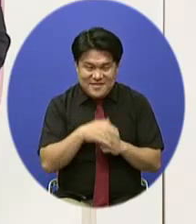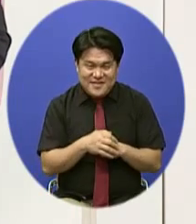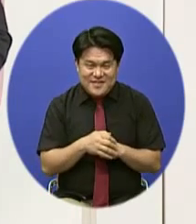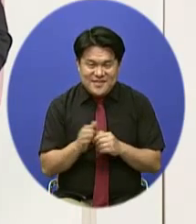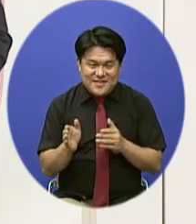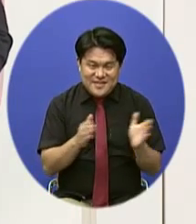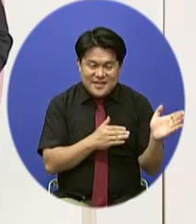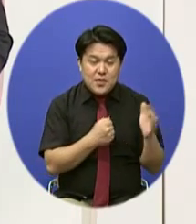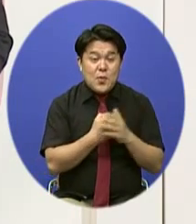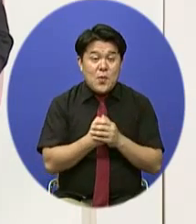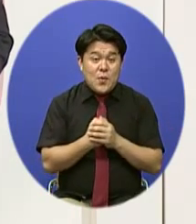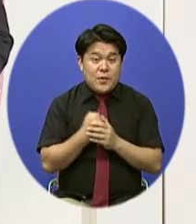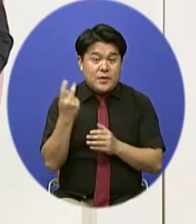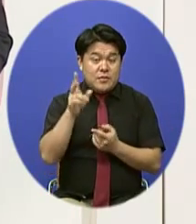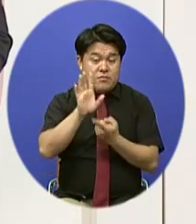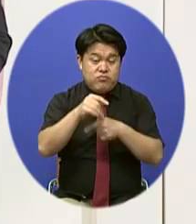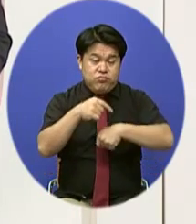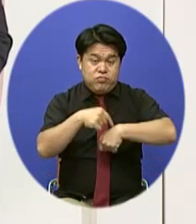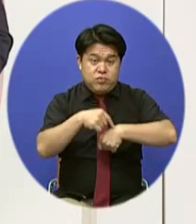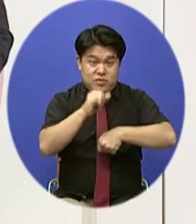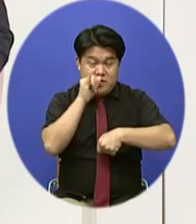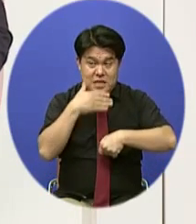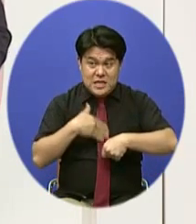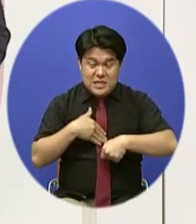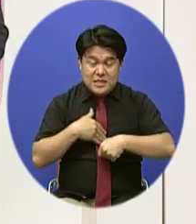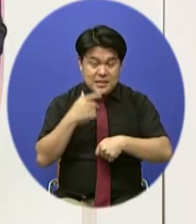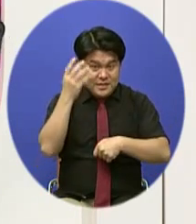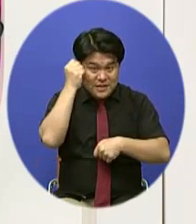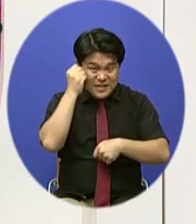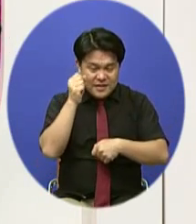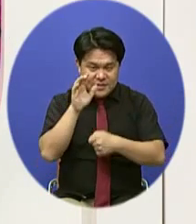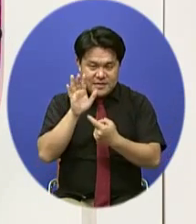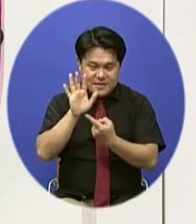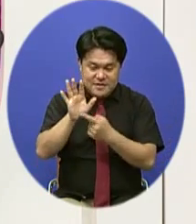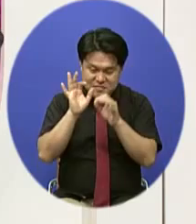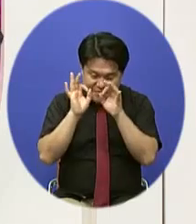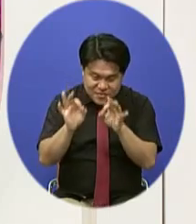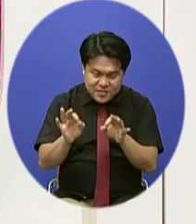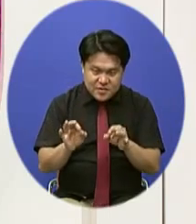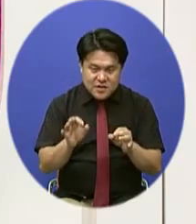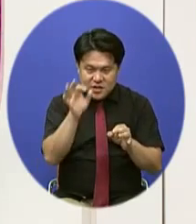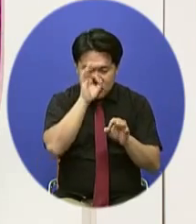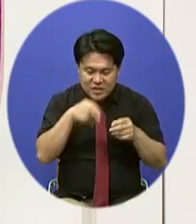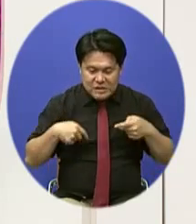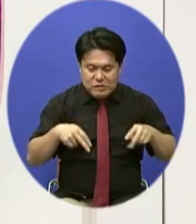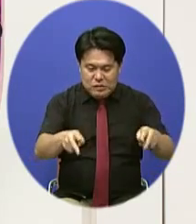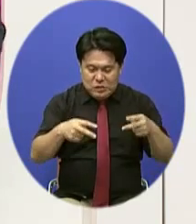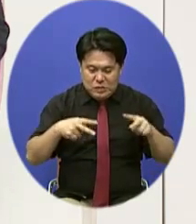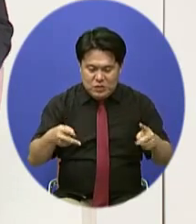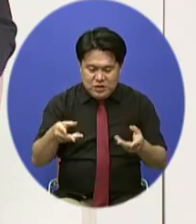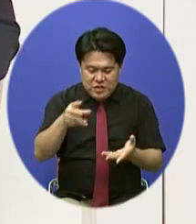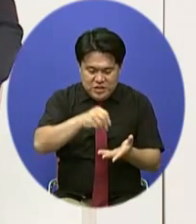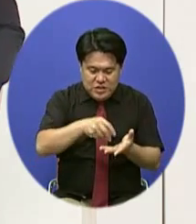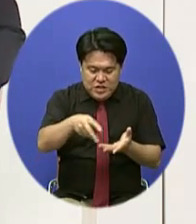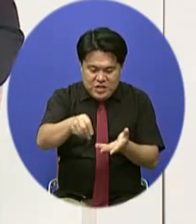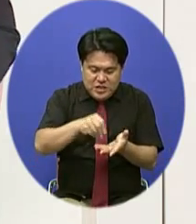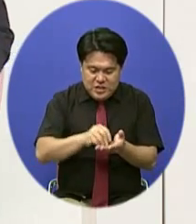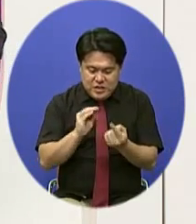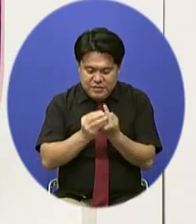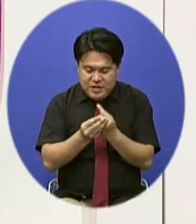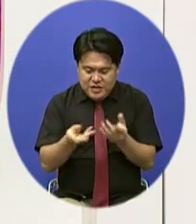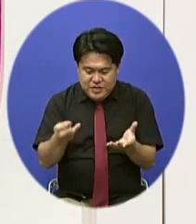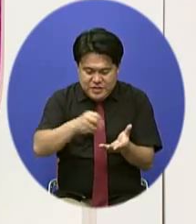우리 재방송 보시면서 네. 삼겹살에 상추에 네. 된장에 마늘에